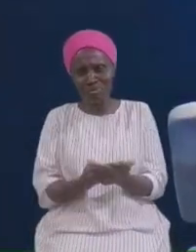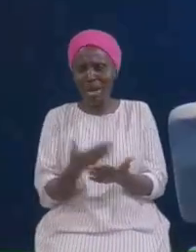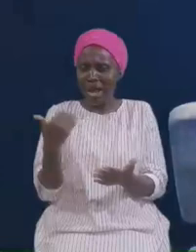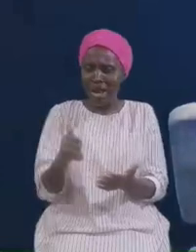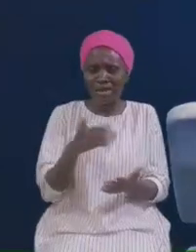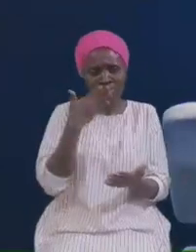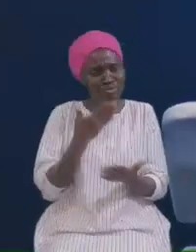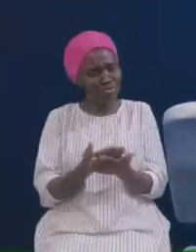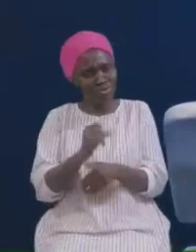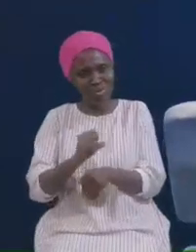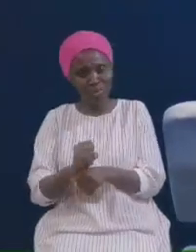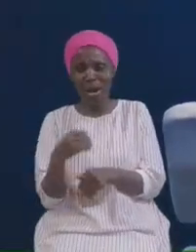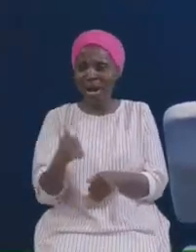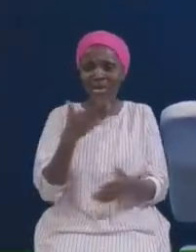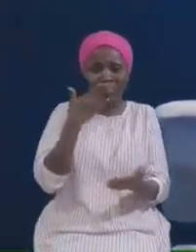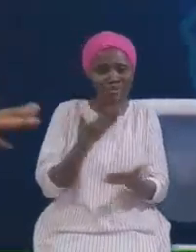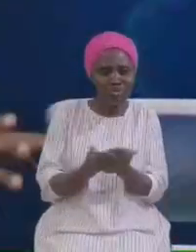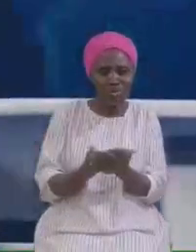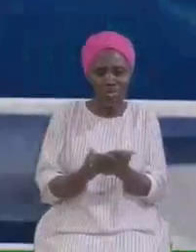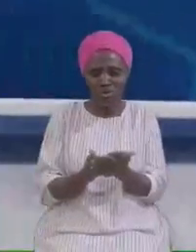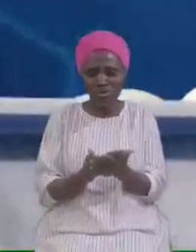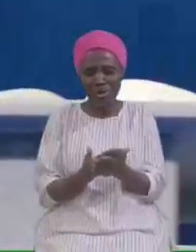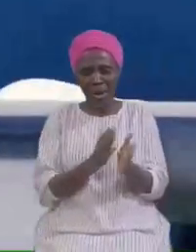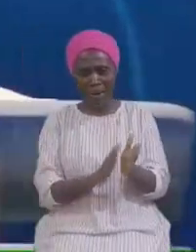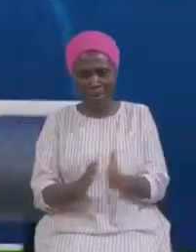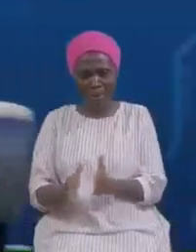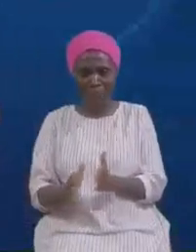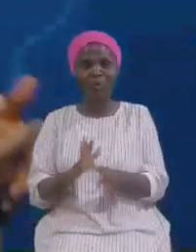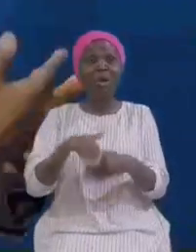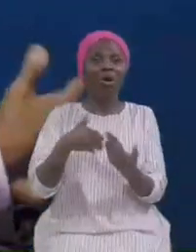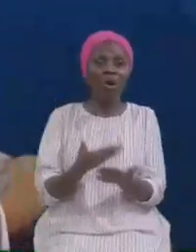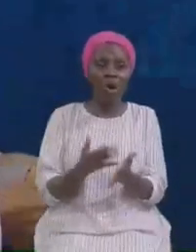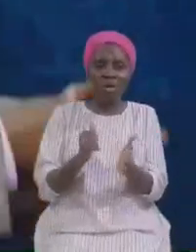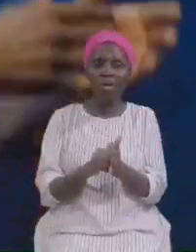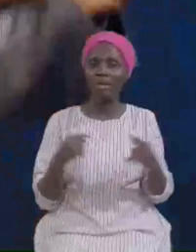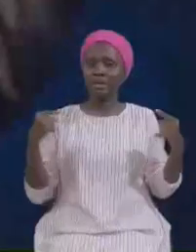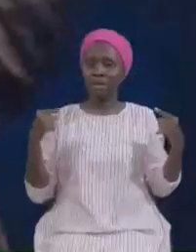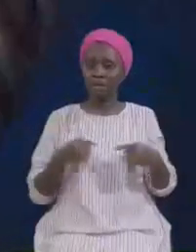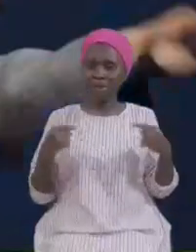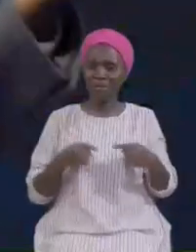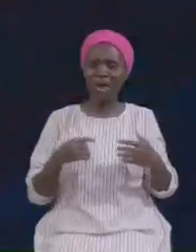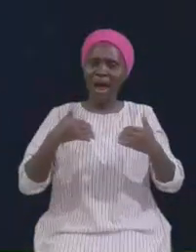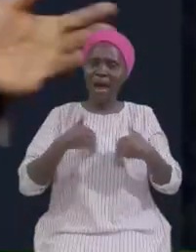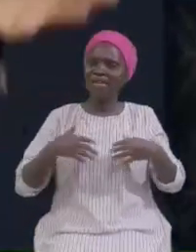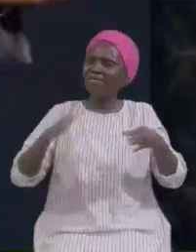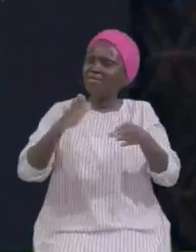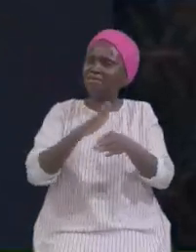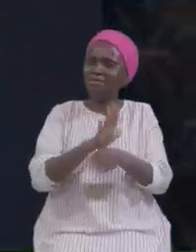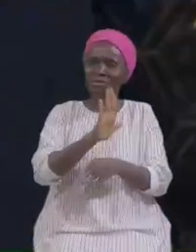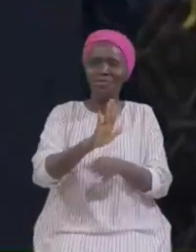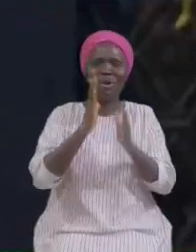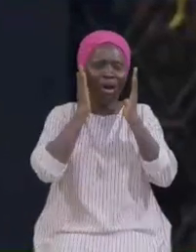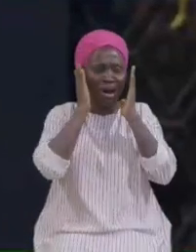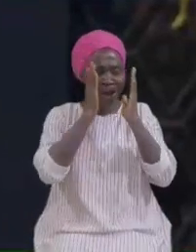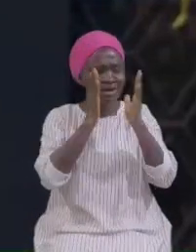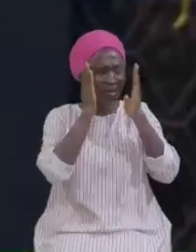chose, à une bonne œuvre, à une bonne intention. Cette douleur a détourné ton